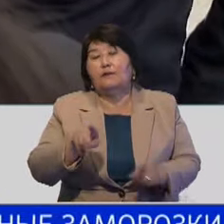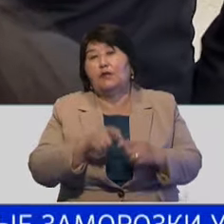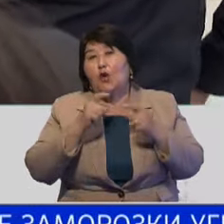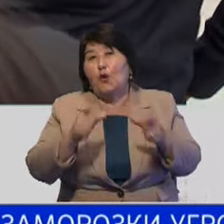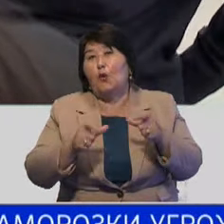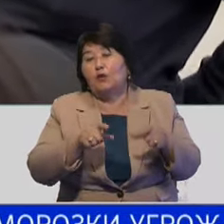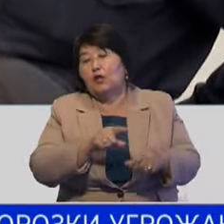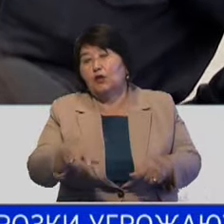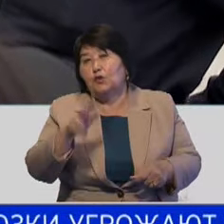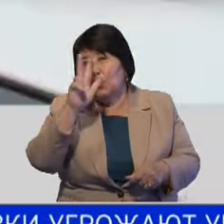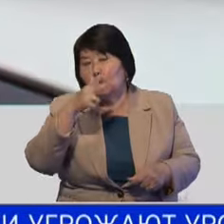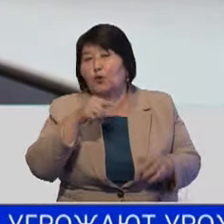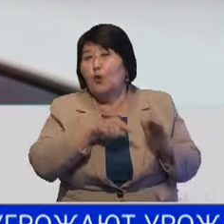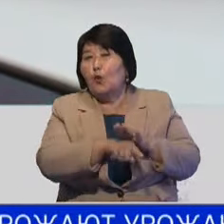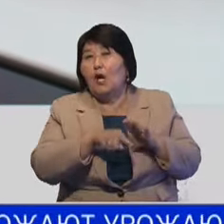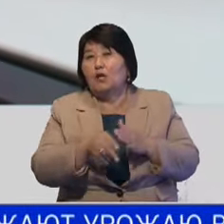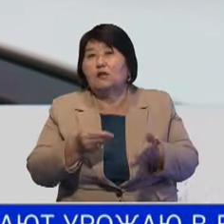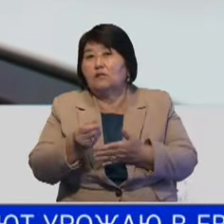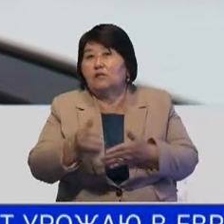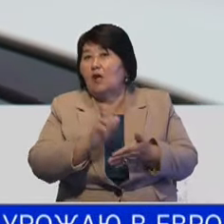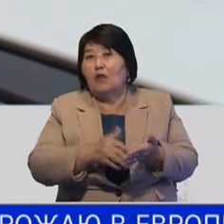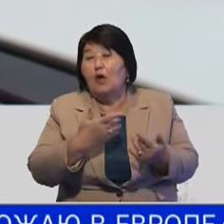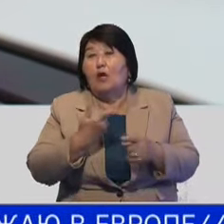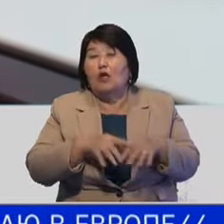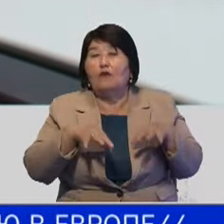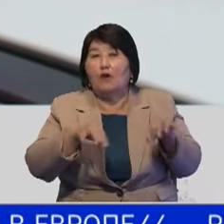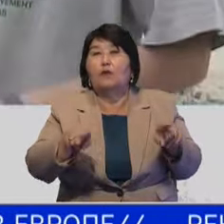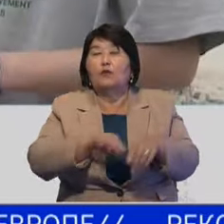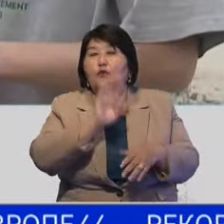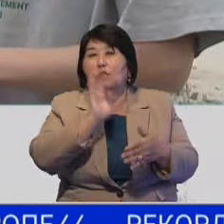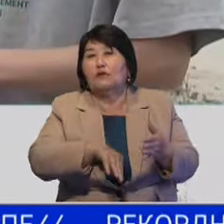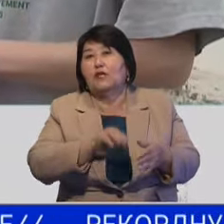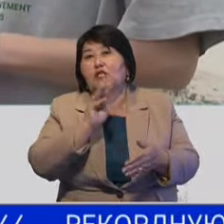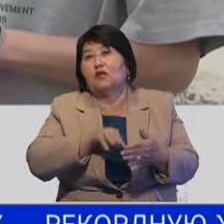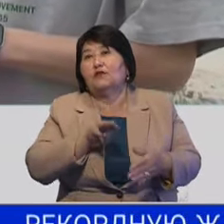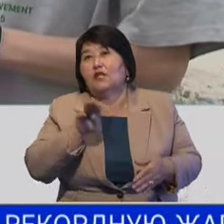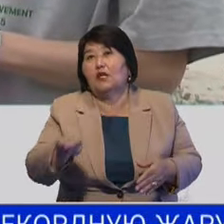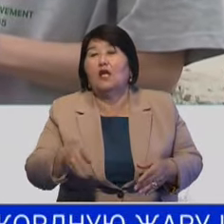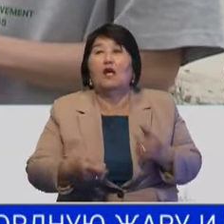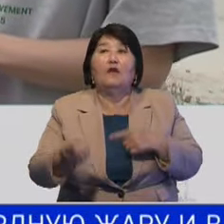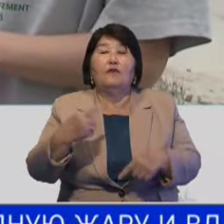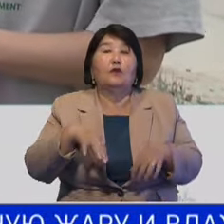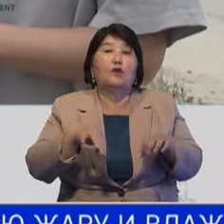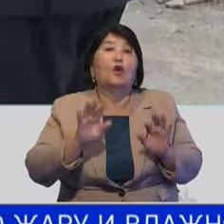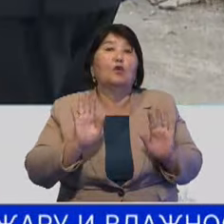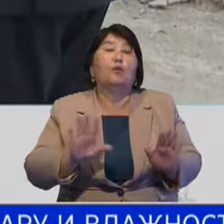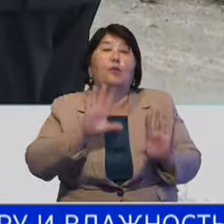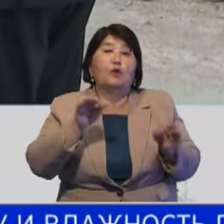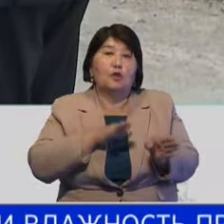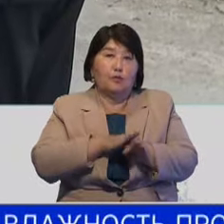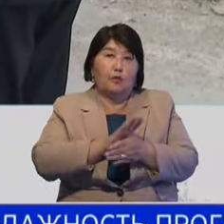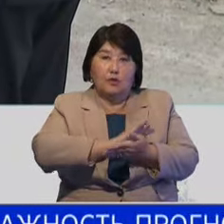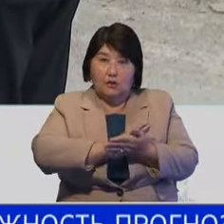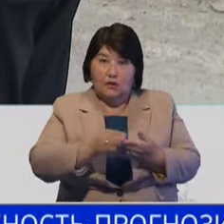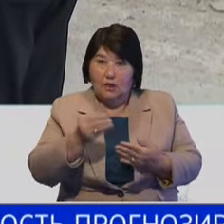уведомления в течение 3 лет уклонялся от уплаты налога его авто тоже во дворе на штрафстоянку вернут ему транспорт лишь после полного